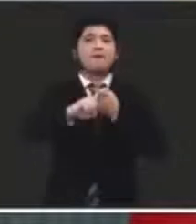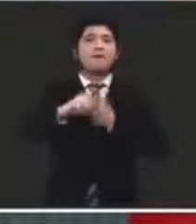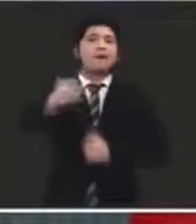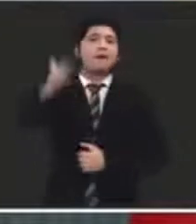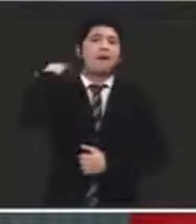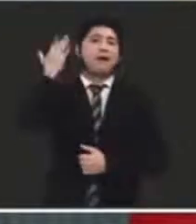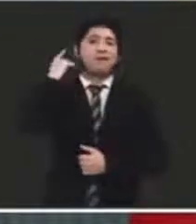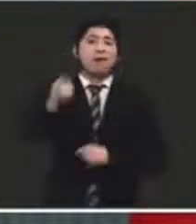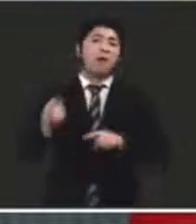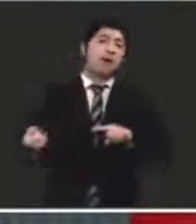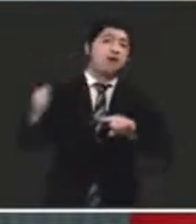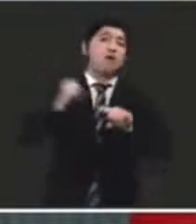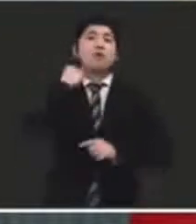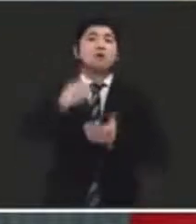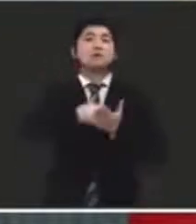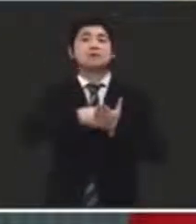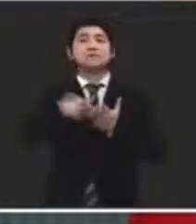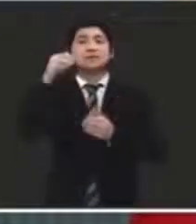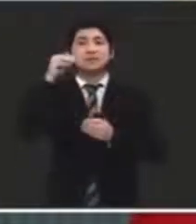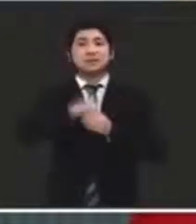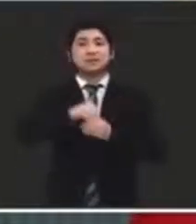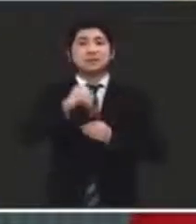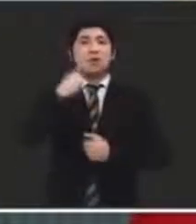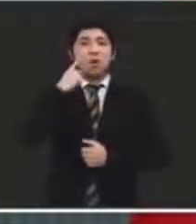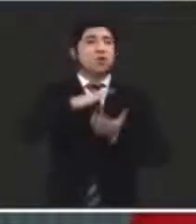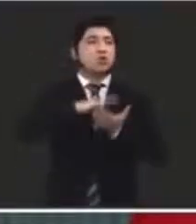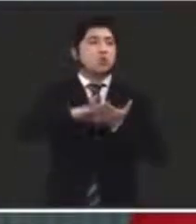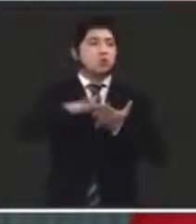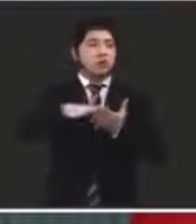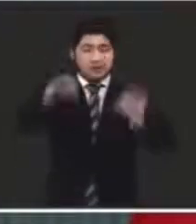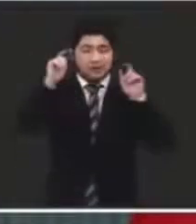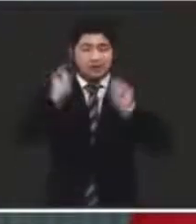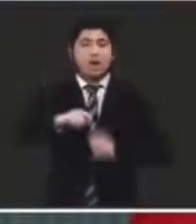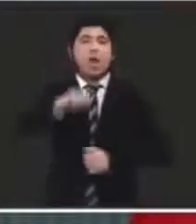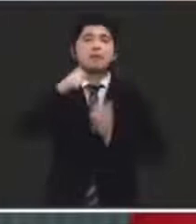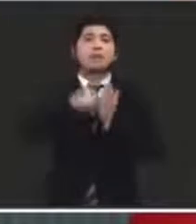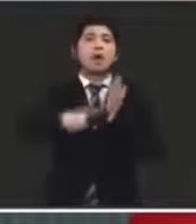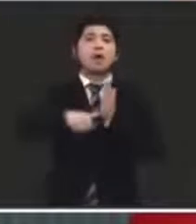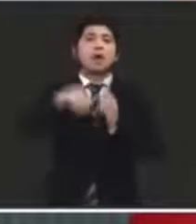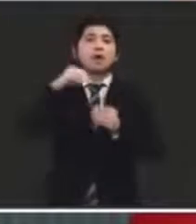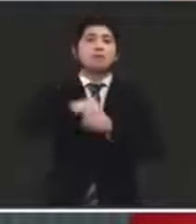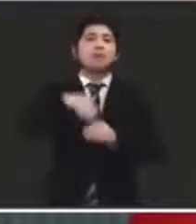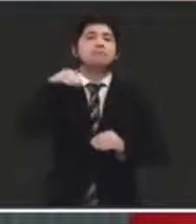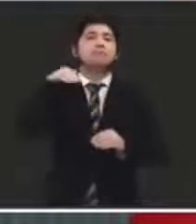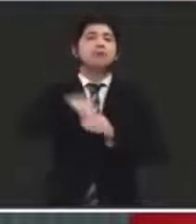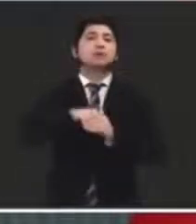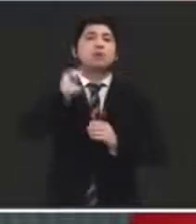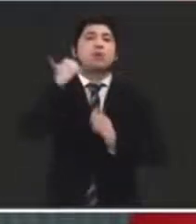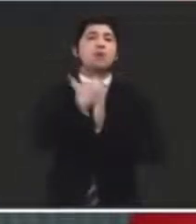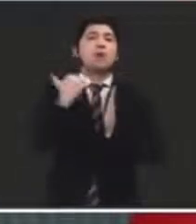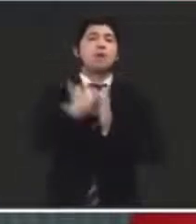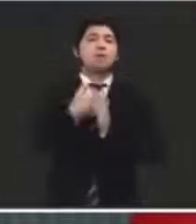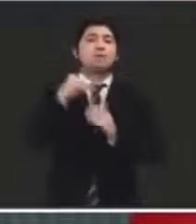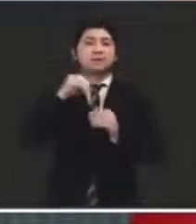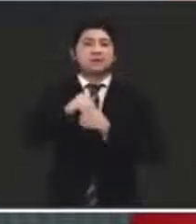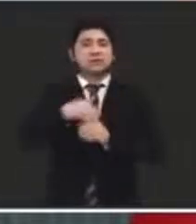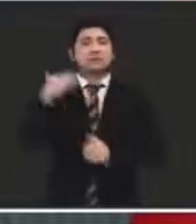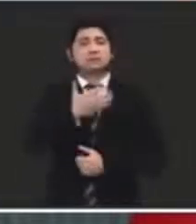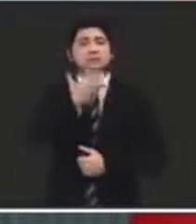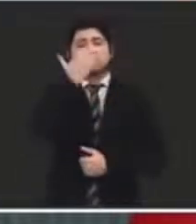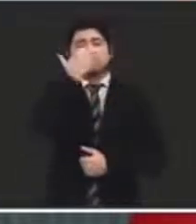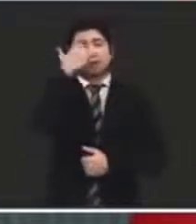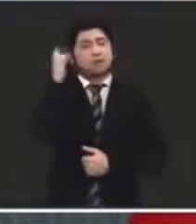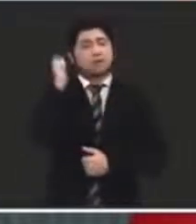ilave borçların silinmesine ilişkin düzenleme Ekim ayında meclis gündemine de gelecektir